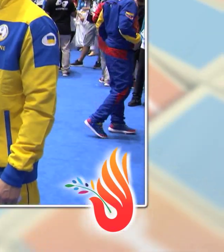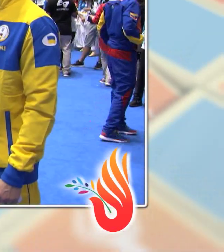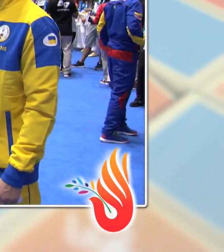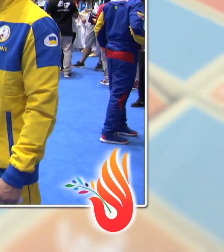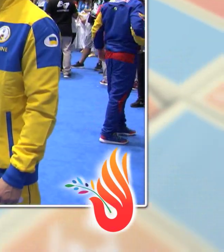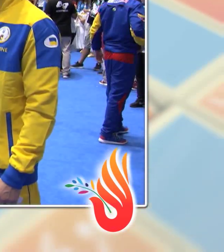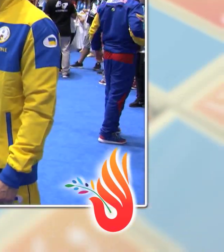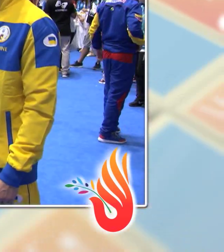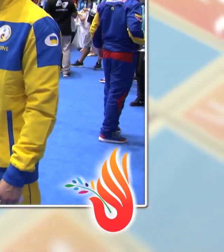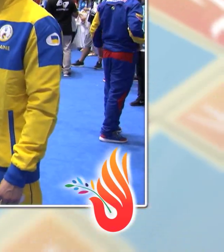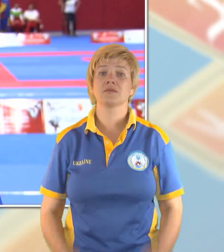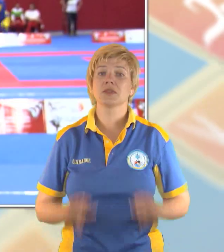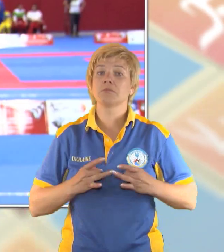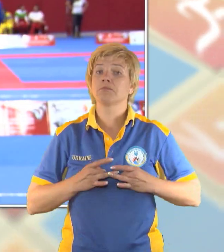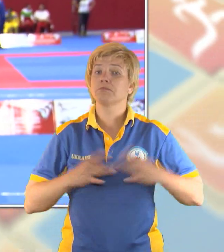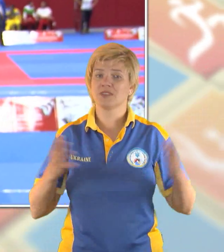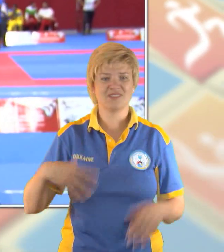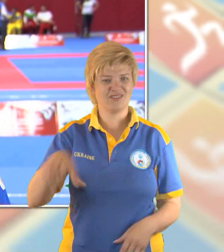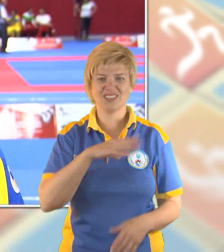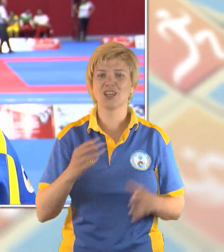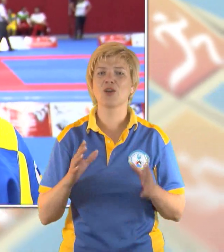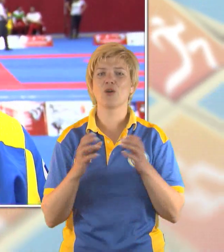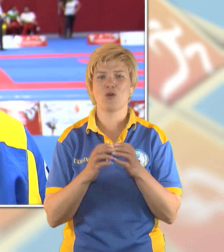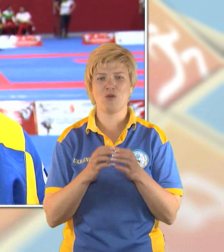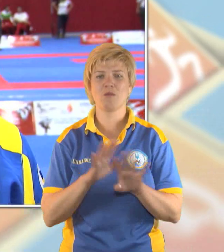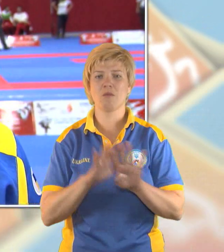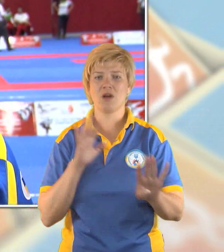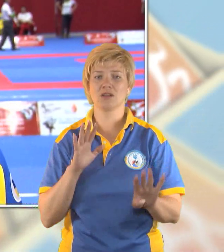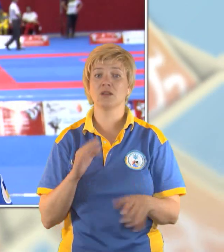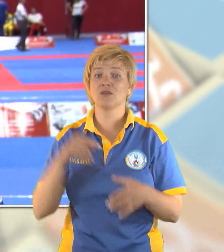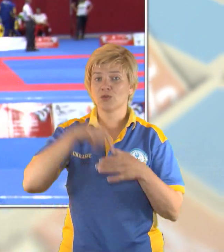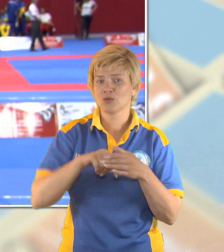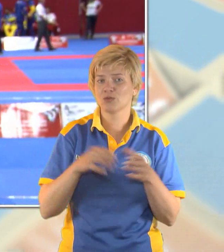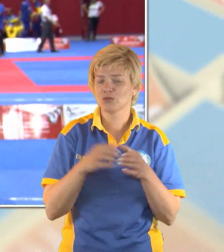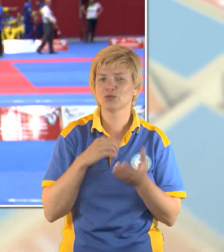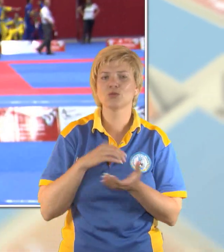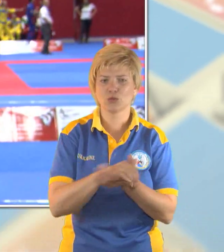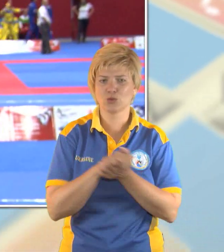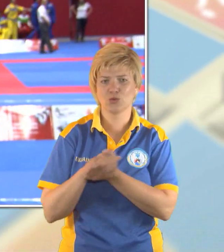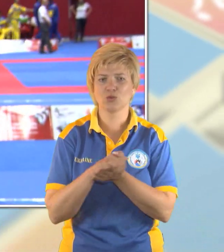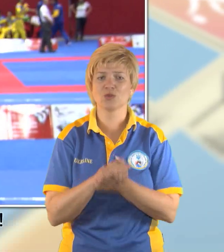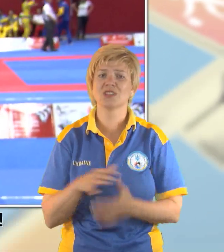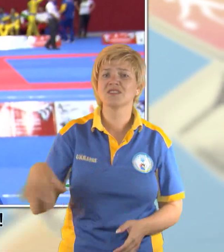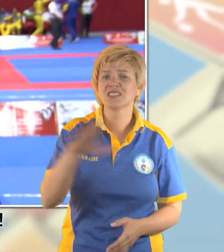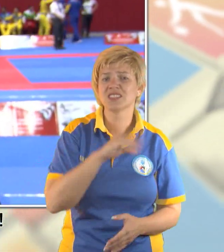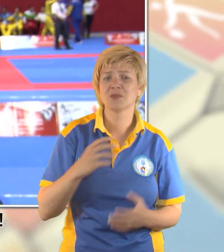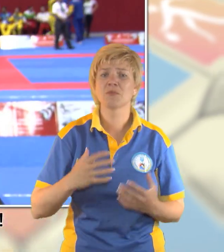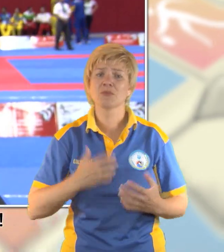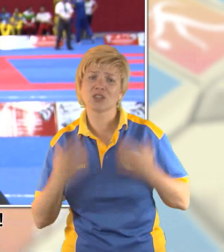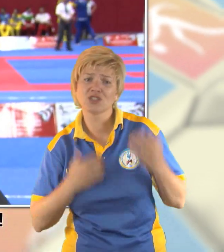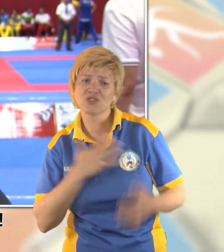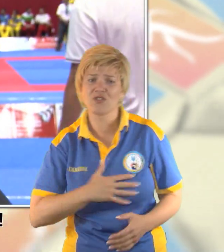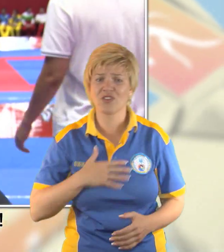був готовий продовжувати. Праздник у всієї команди, команда у нас дружна, вони за всіх переживали, навіть